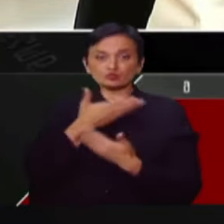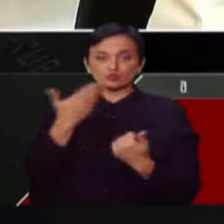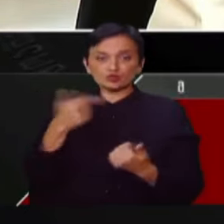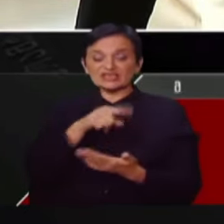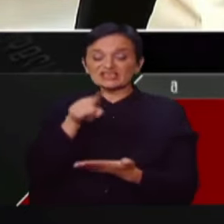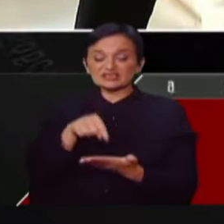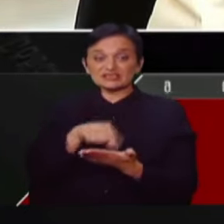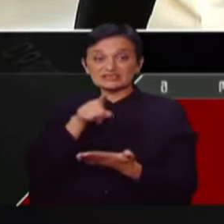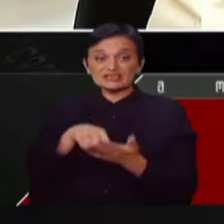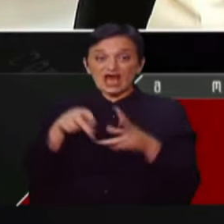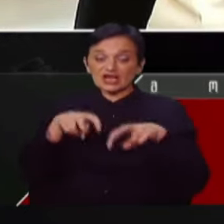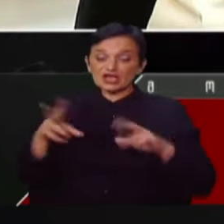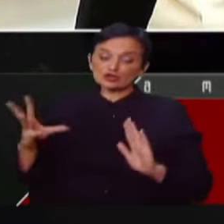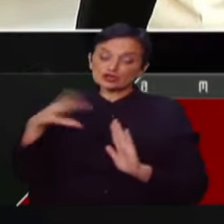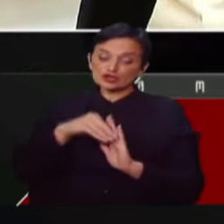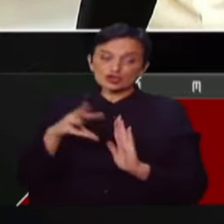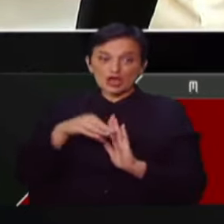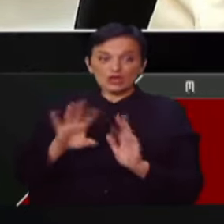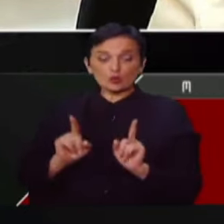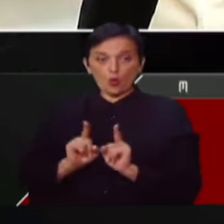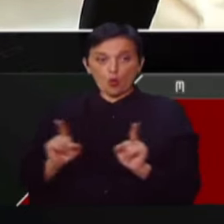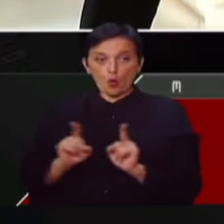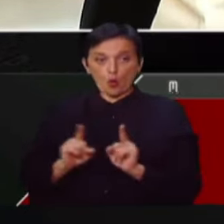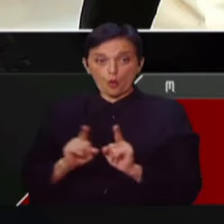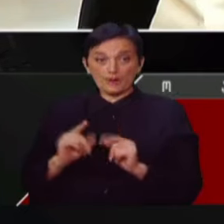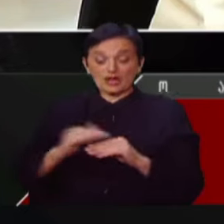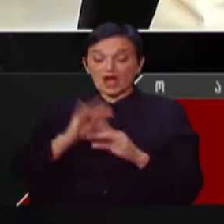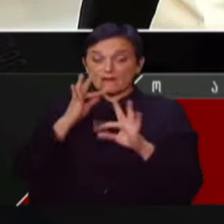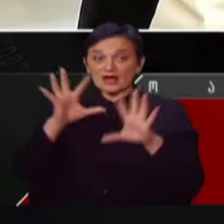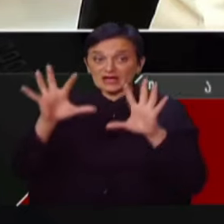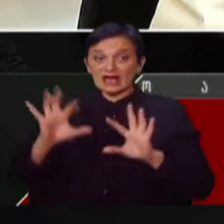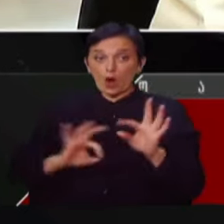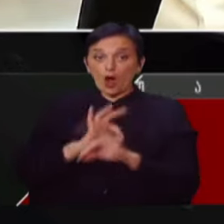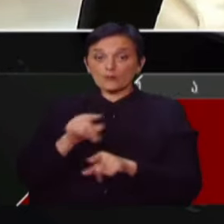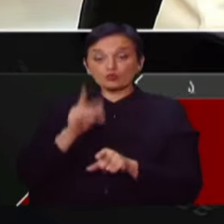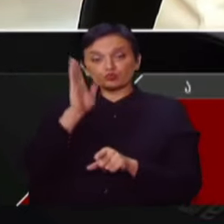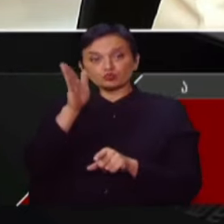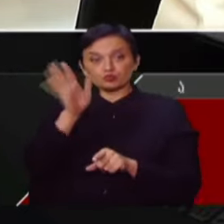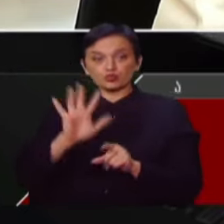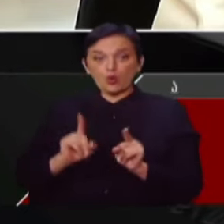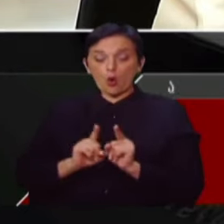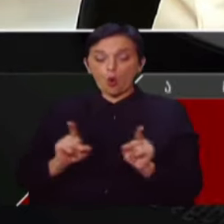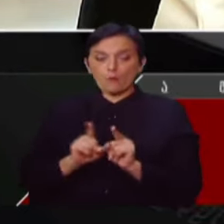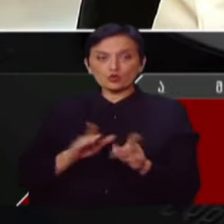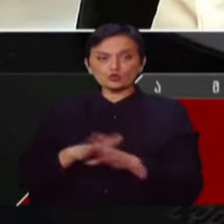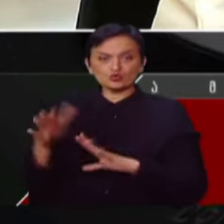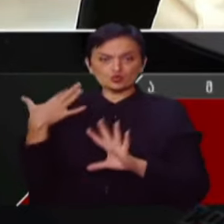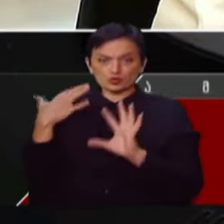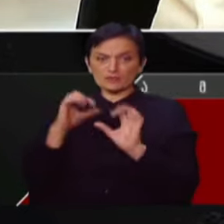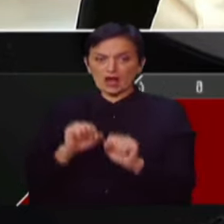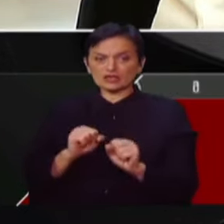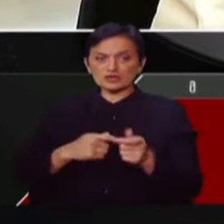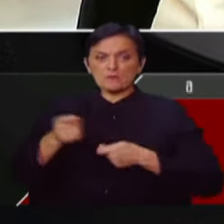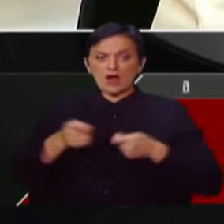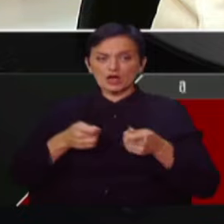კითხვა საკითხის განხილვაში, ჩაერთვება თუ არა ოპოზიცია და ამნისტიის კანონ პროექტს ექნება თუ არა ოპოზიციის სრული მხარდაჭერა.